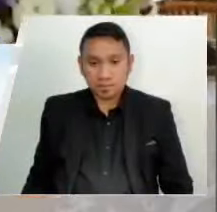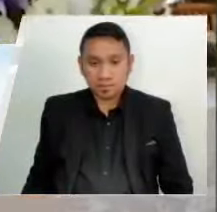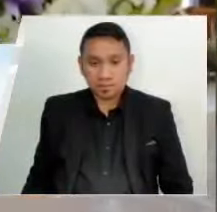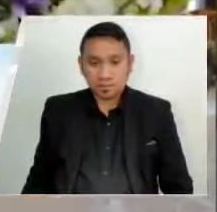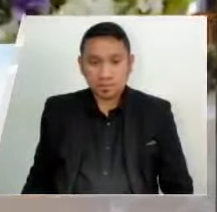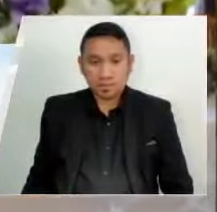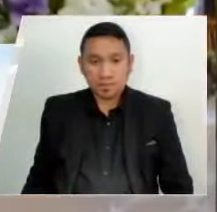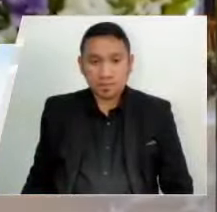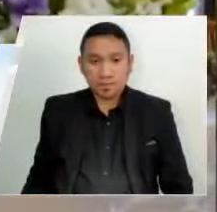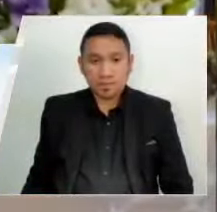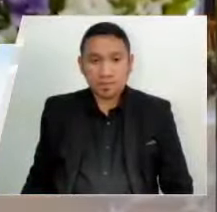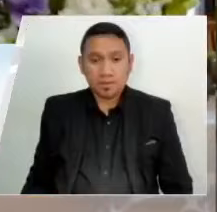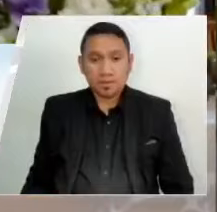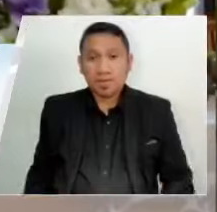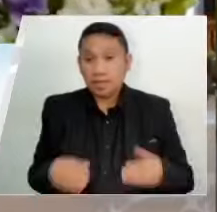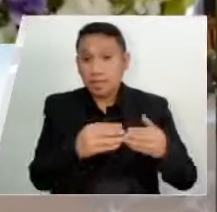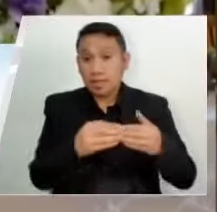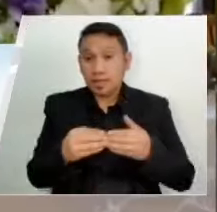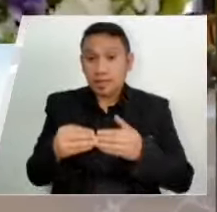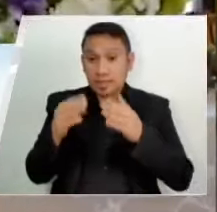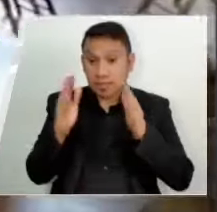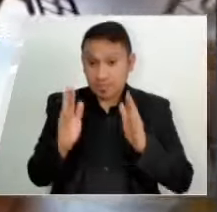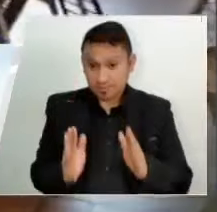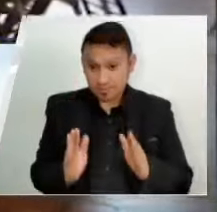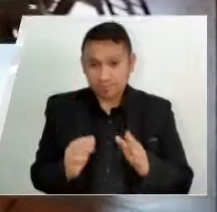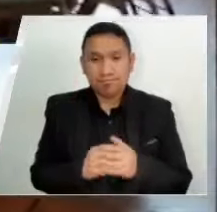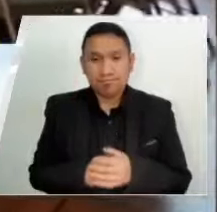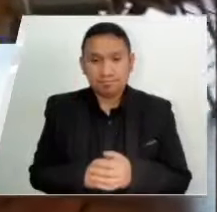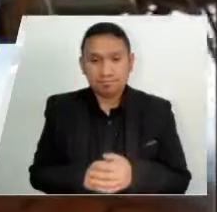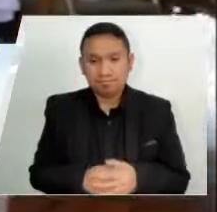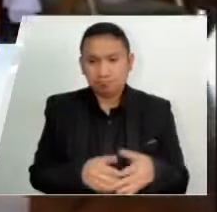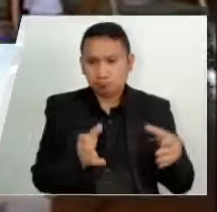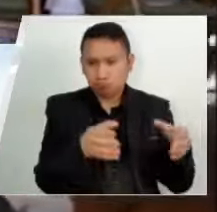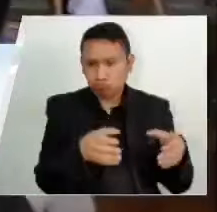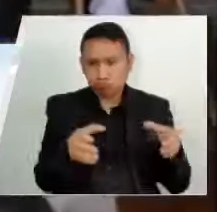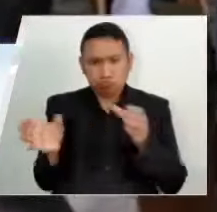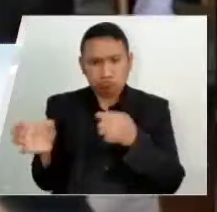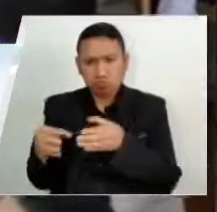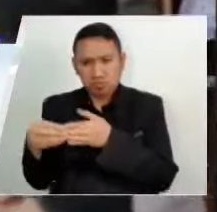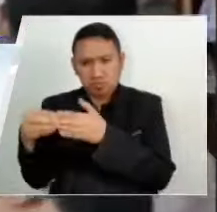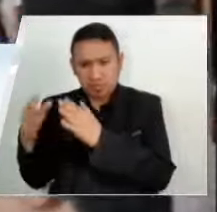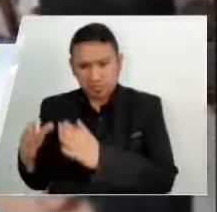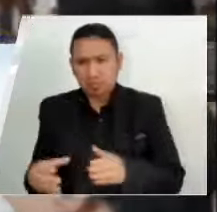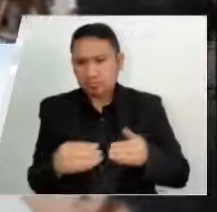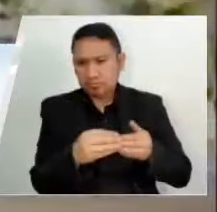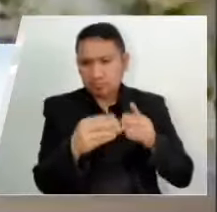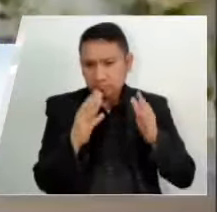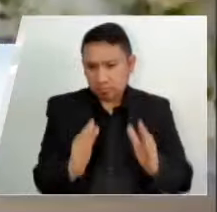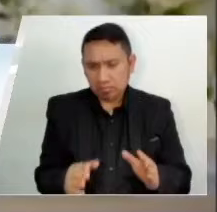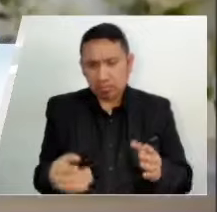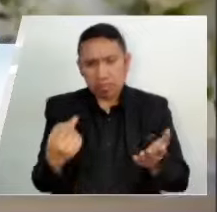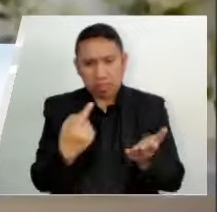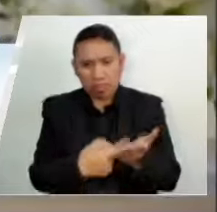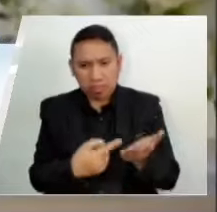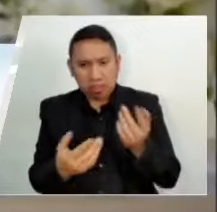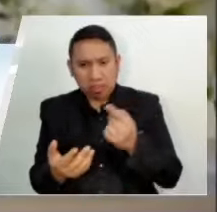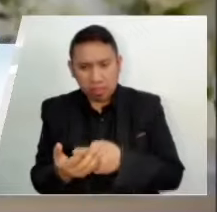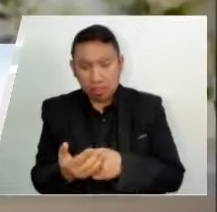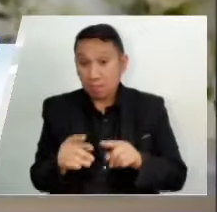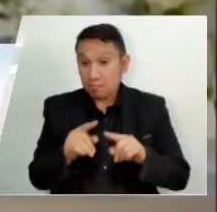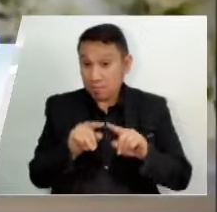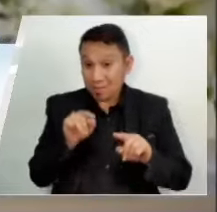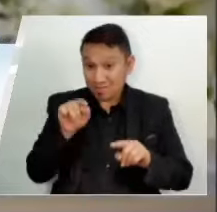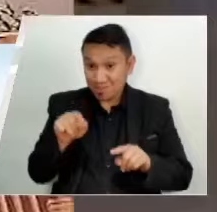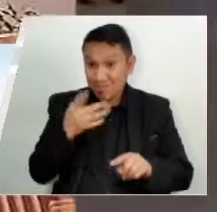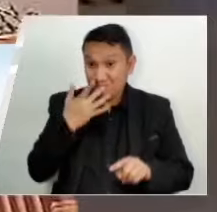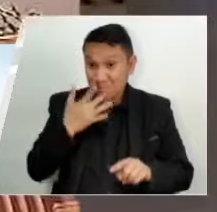Mga leader ng 20 nagbabangayan sa isyu ng Chacha. Pero pagdating sa 100th karawan ni Chief Presidential Legal